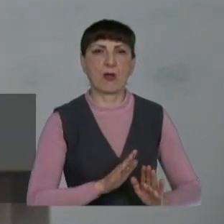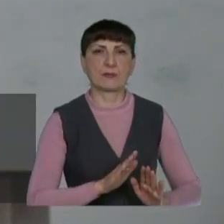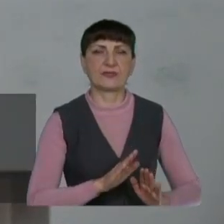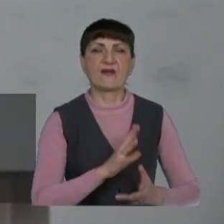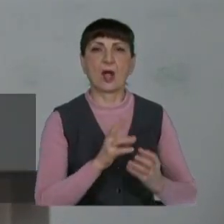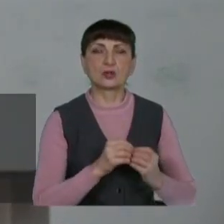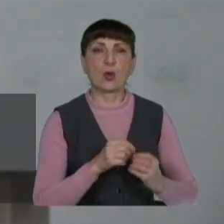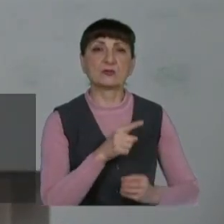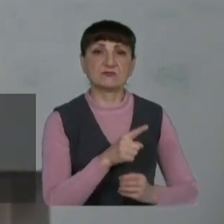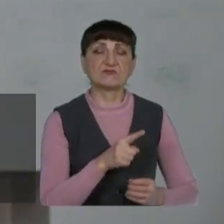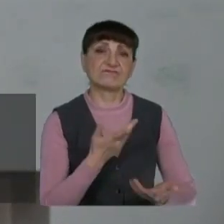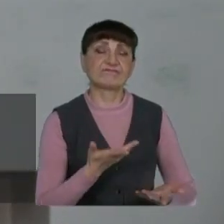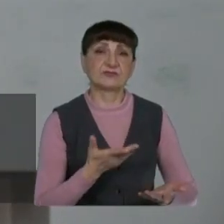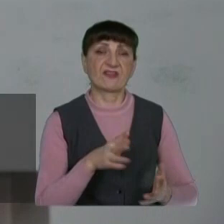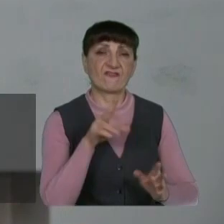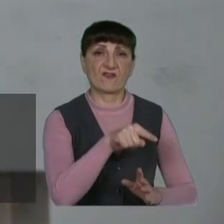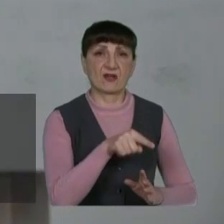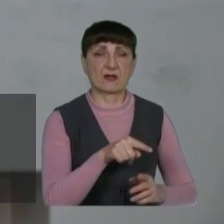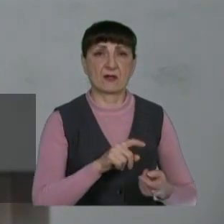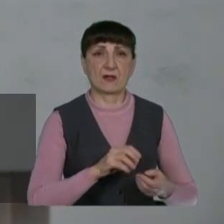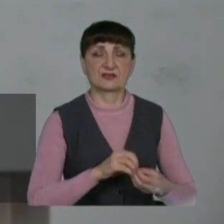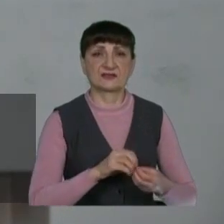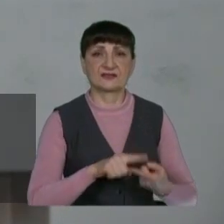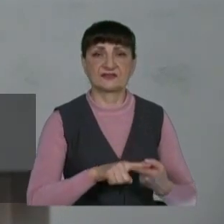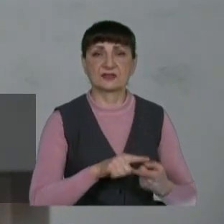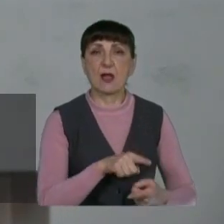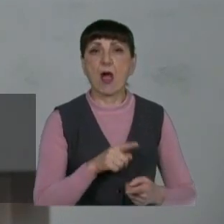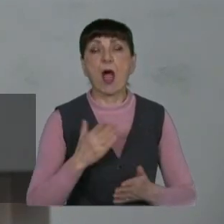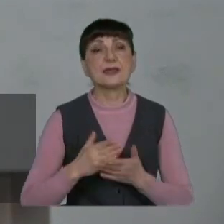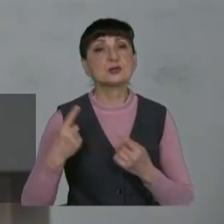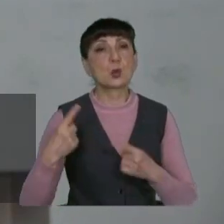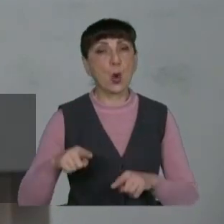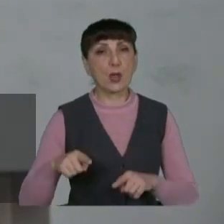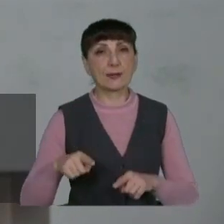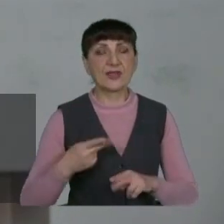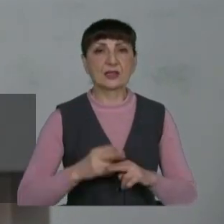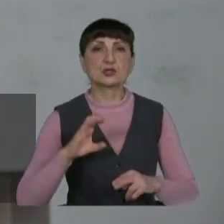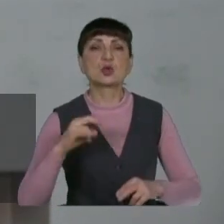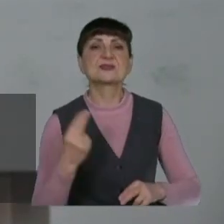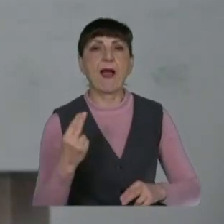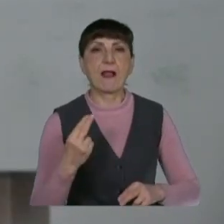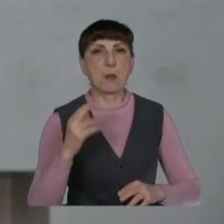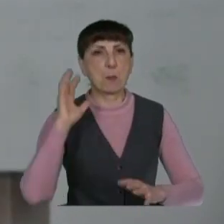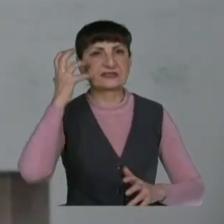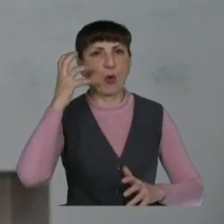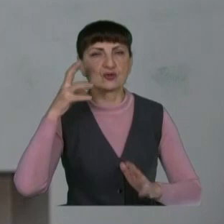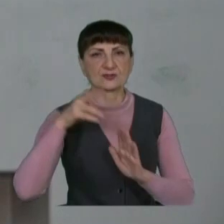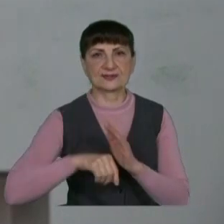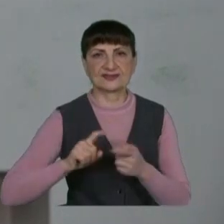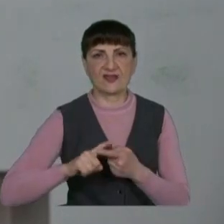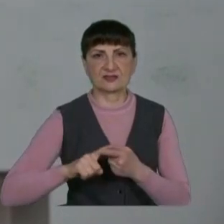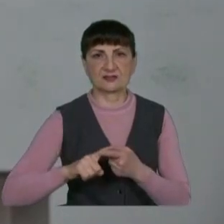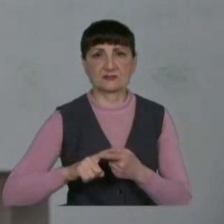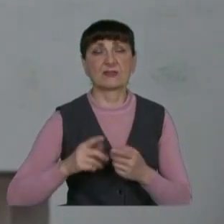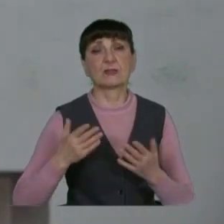который, собственно говоря, все и упирается, по большому счету. А есть вот этот социально-психологический аспект, о котором я говорил.